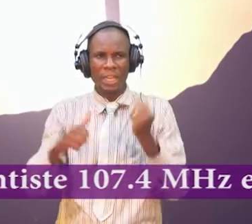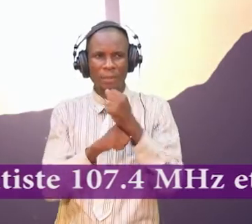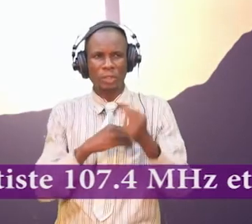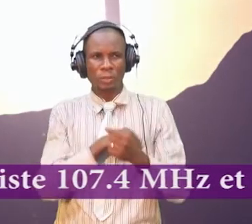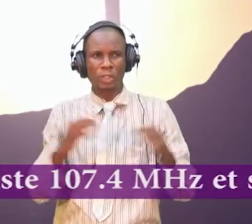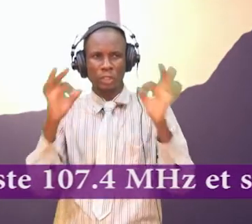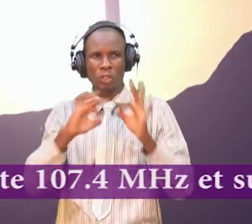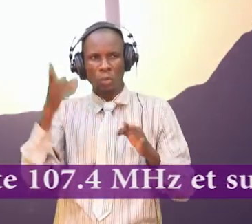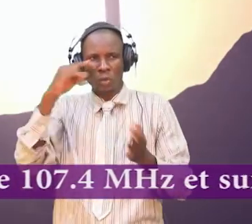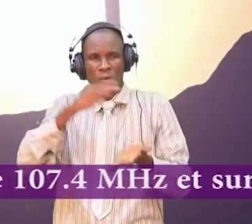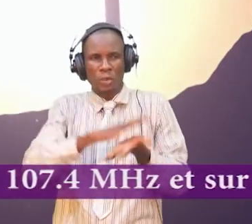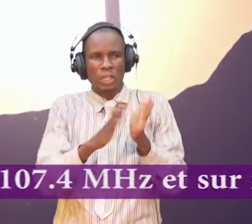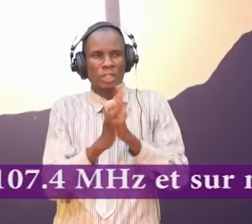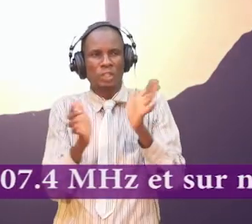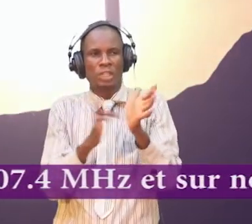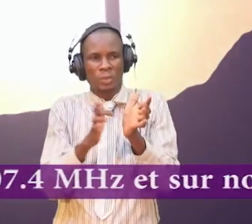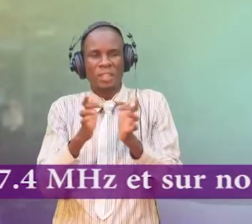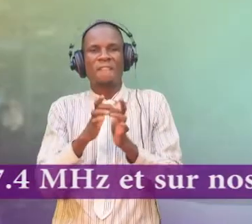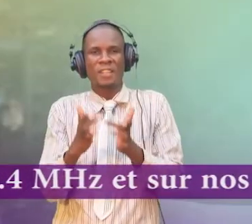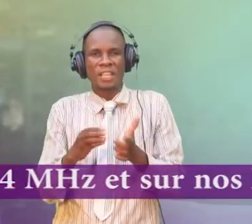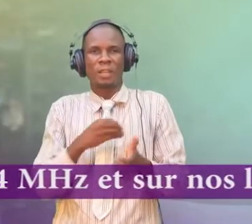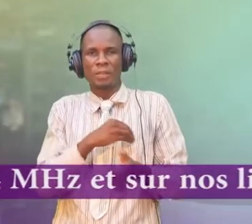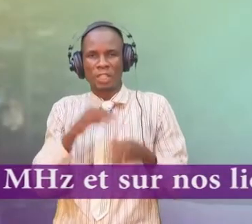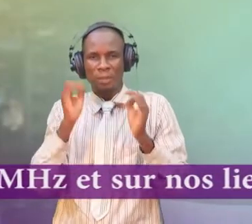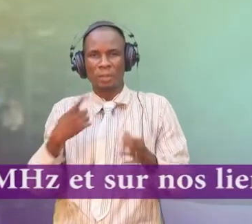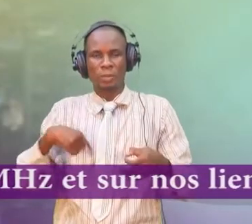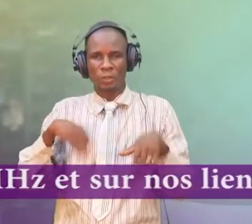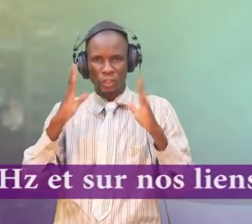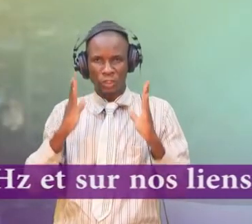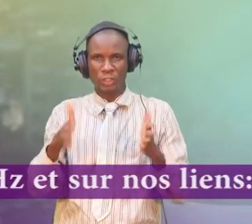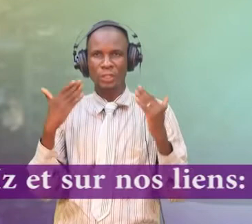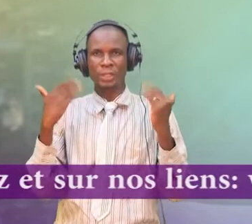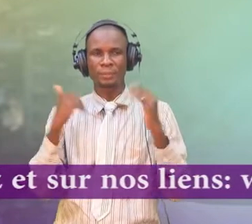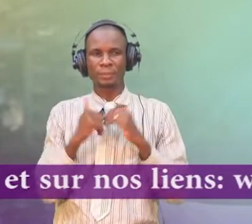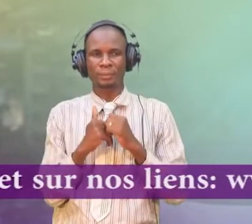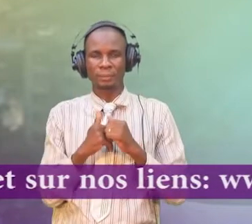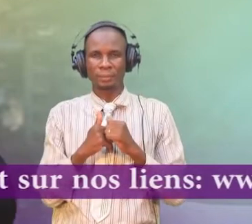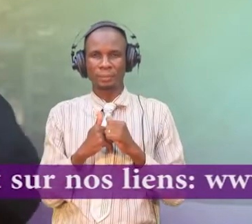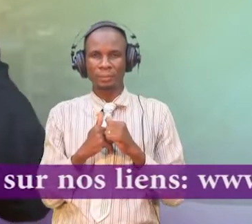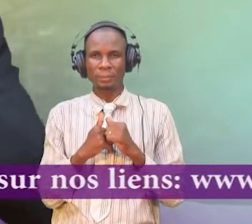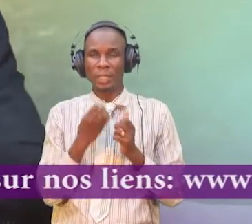ye, Kristo asikoli biso. Boyebi balingami.